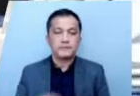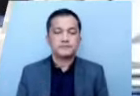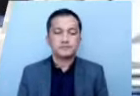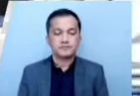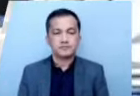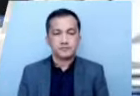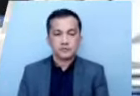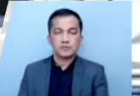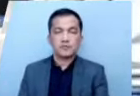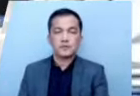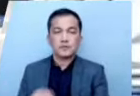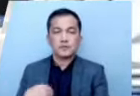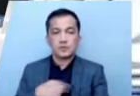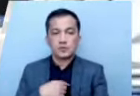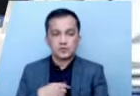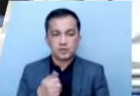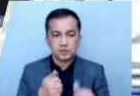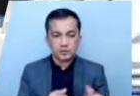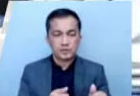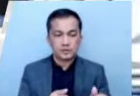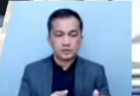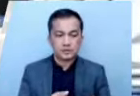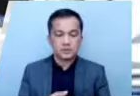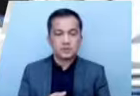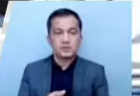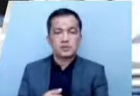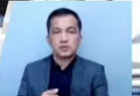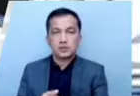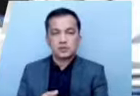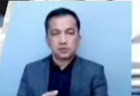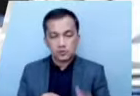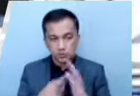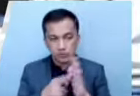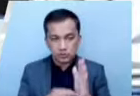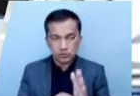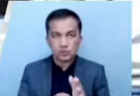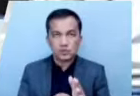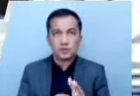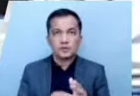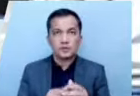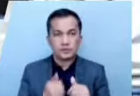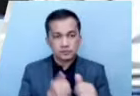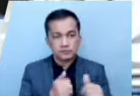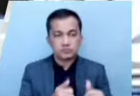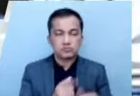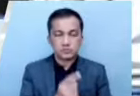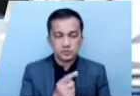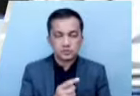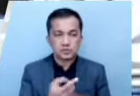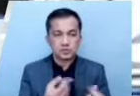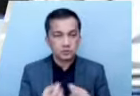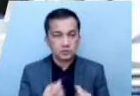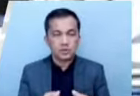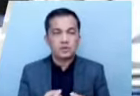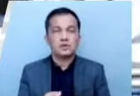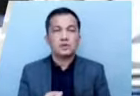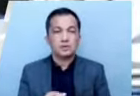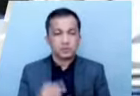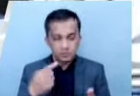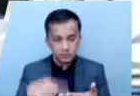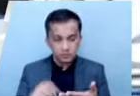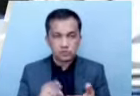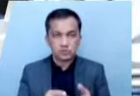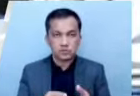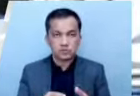existing rules and regulation. We exercise due diligence to make sure that this will be